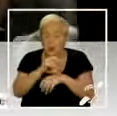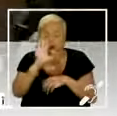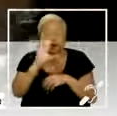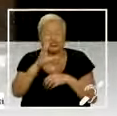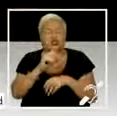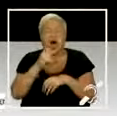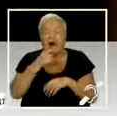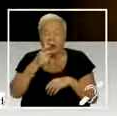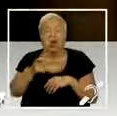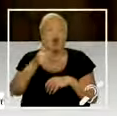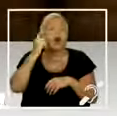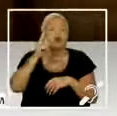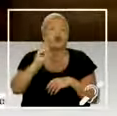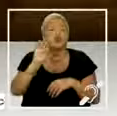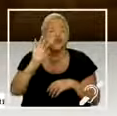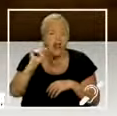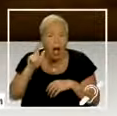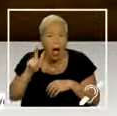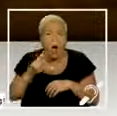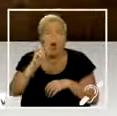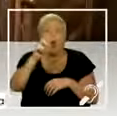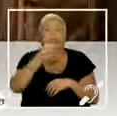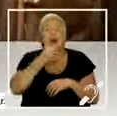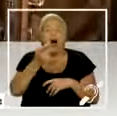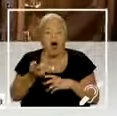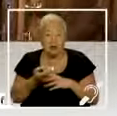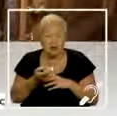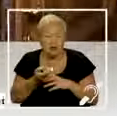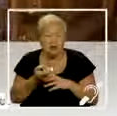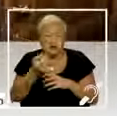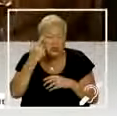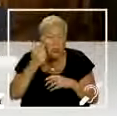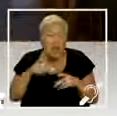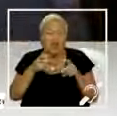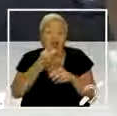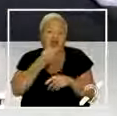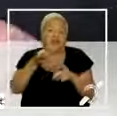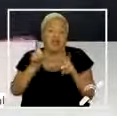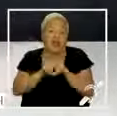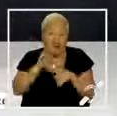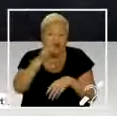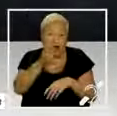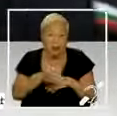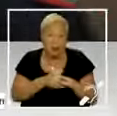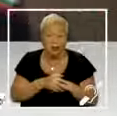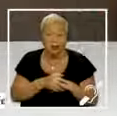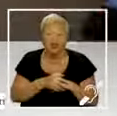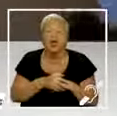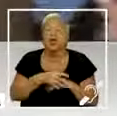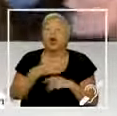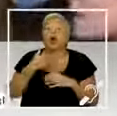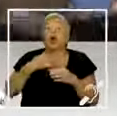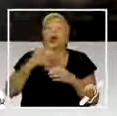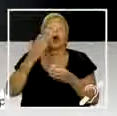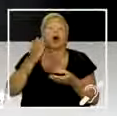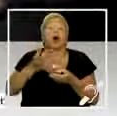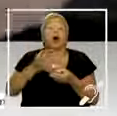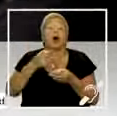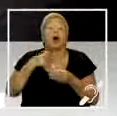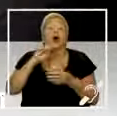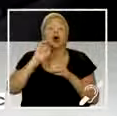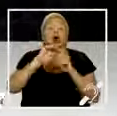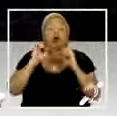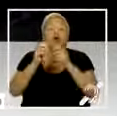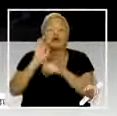și acel dosar ar fi prescris. Însă, în urmă cu câteva momente, instanța Curții de Apel a